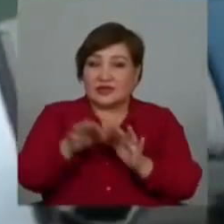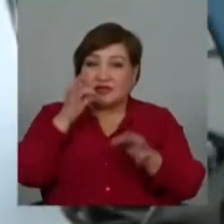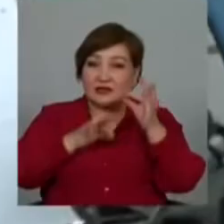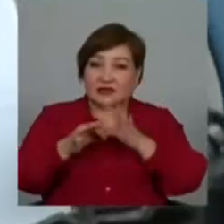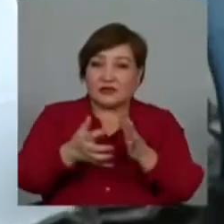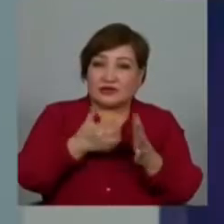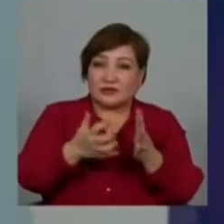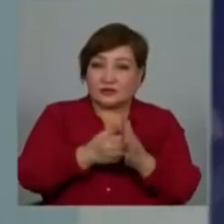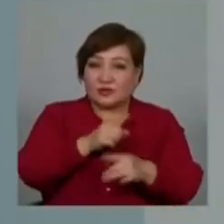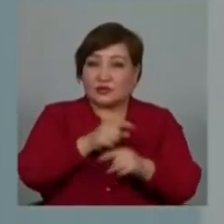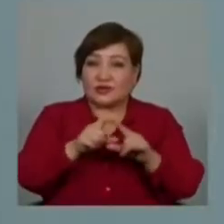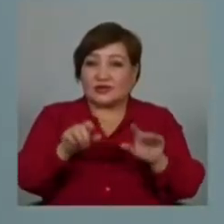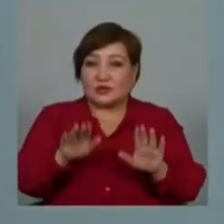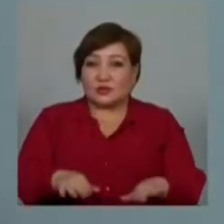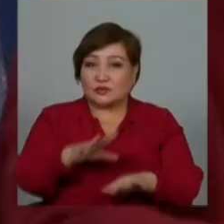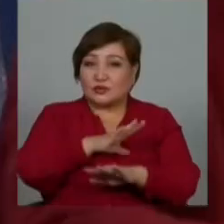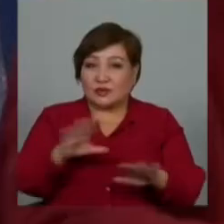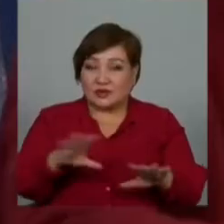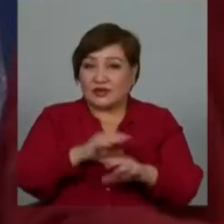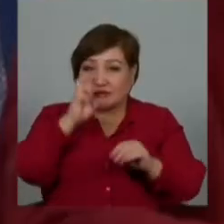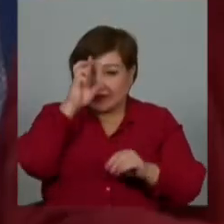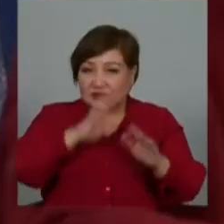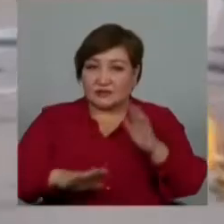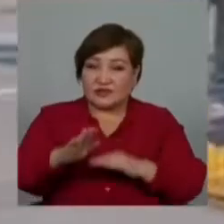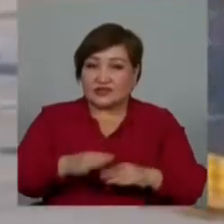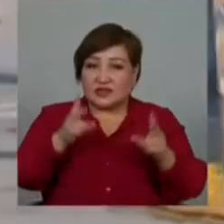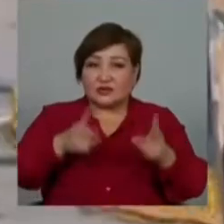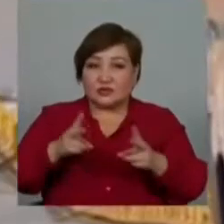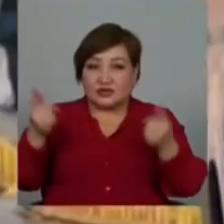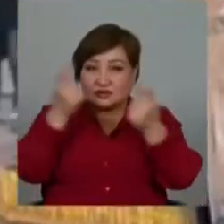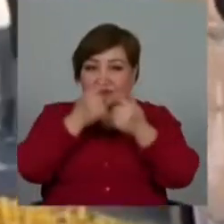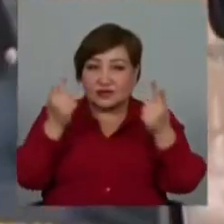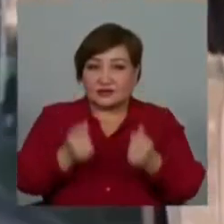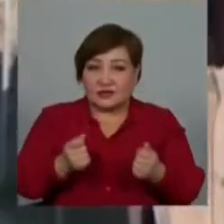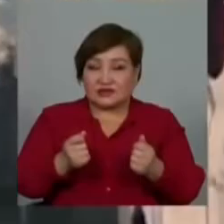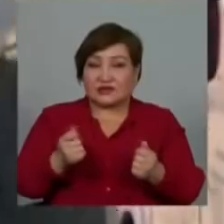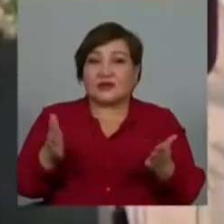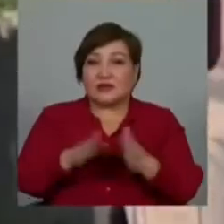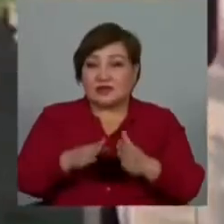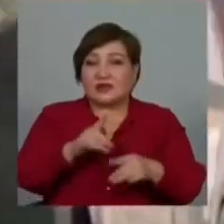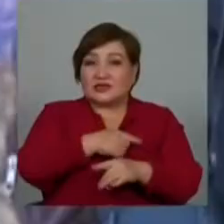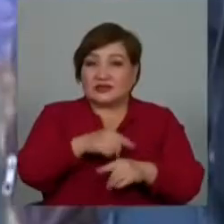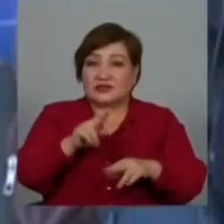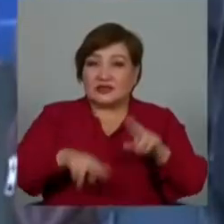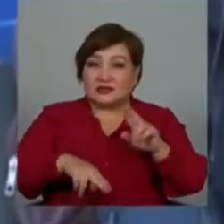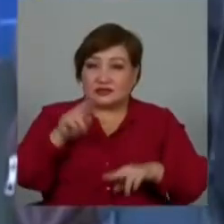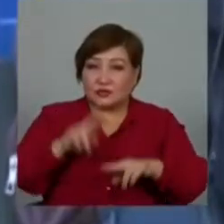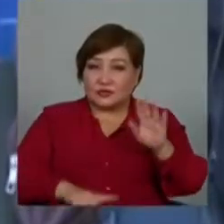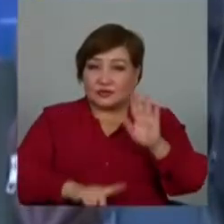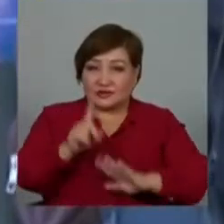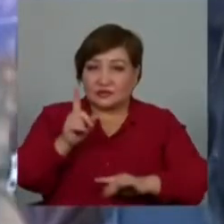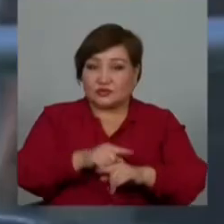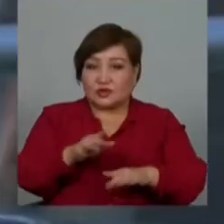Ауруханаларда орын болмады. Барлық елде төтенше жағдай жарияланып, қосымша стационарлар тұрғызылды. Бұл кезеңнің адамзат есінде